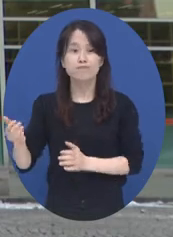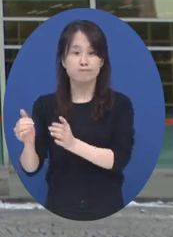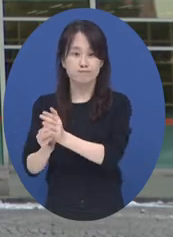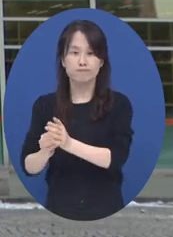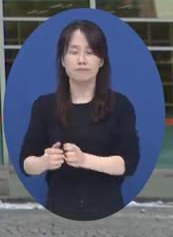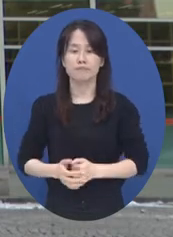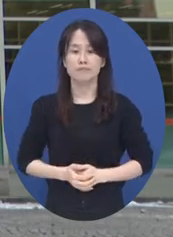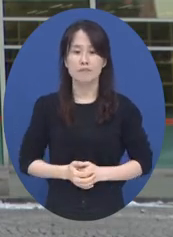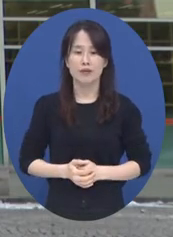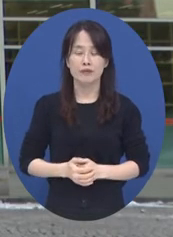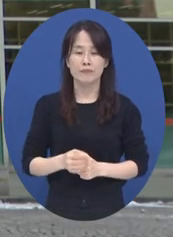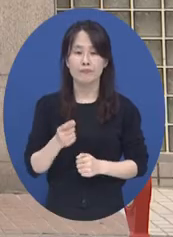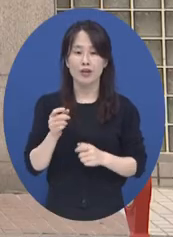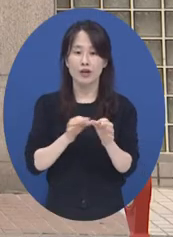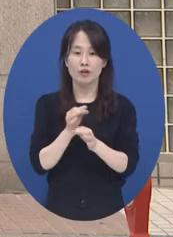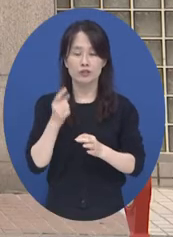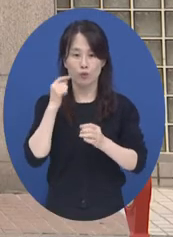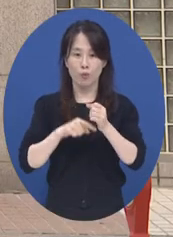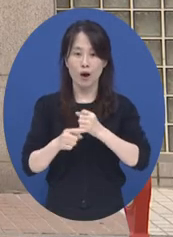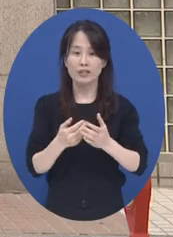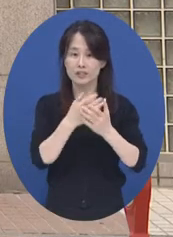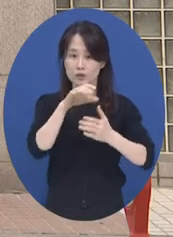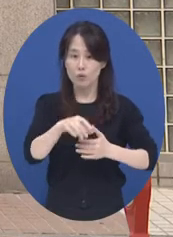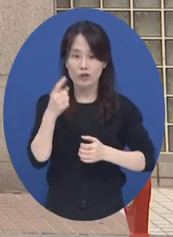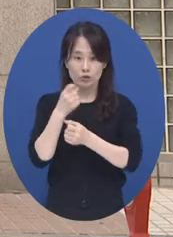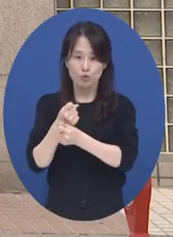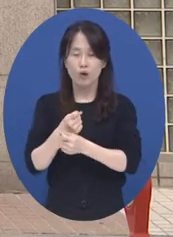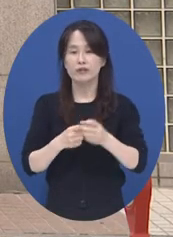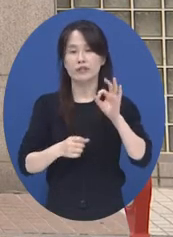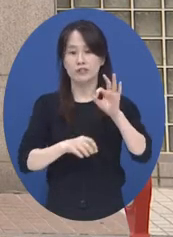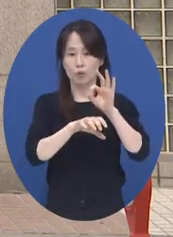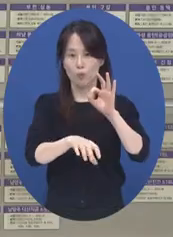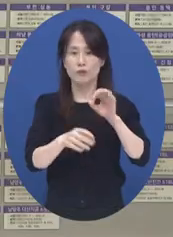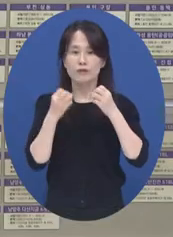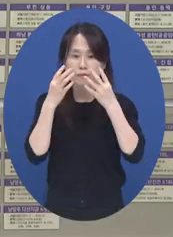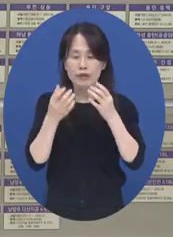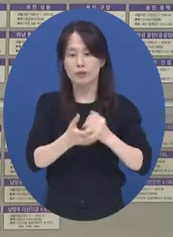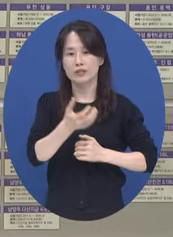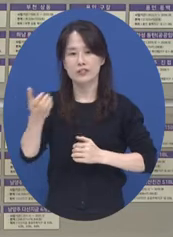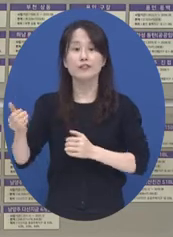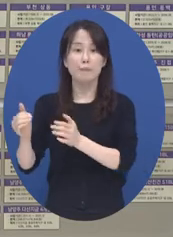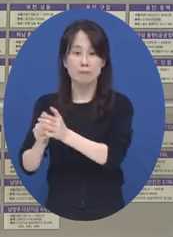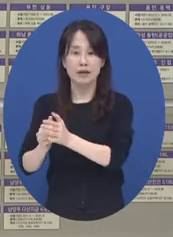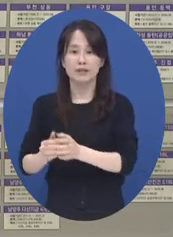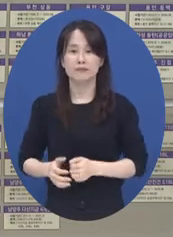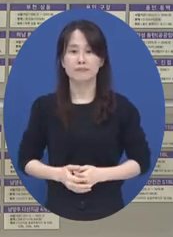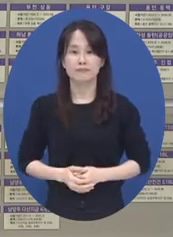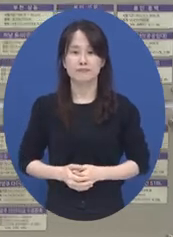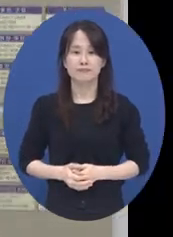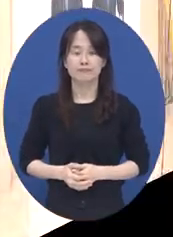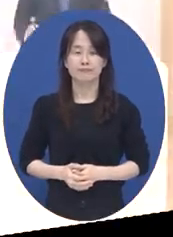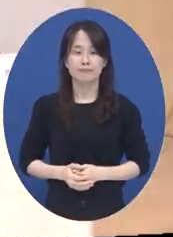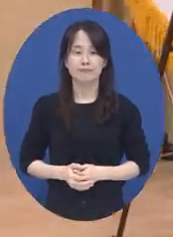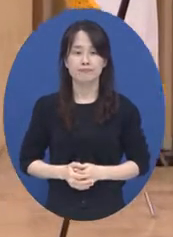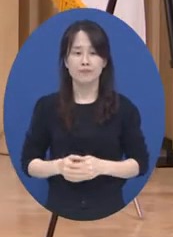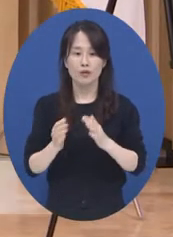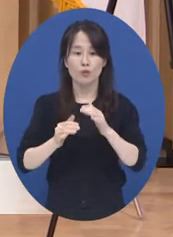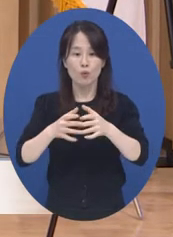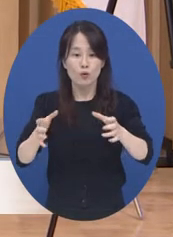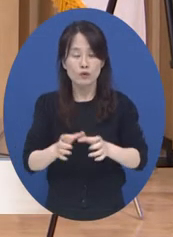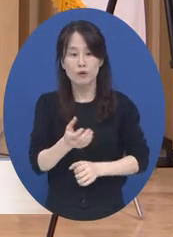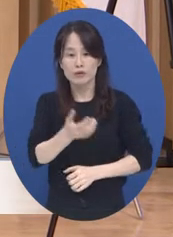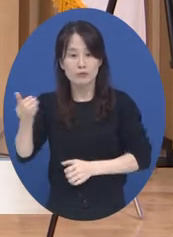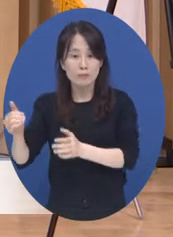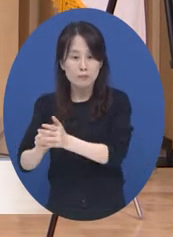추진. 경기도 경제과학진흥원과 경기연구원 등 10여 개 기관이 새로운 보금자리를 찾게 됐습니다. 도